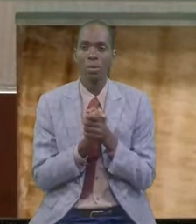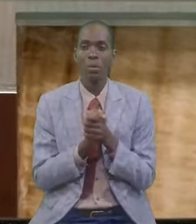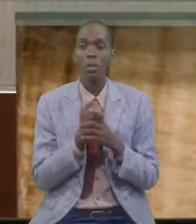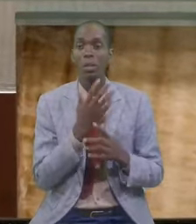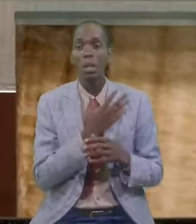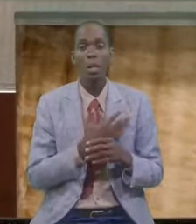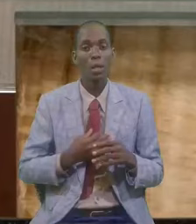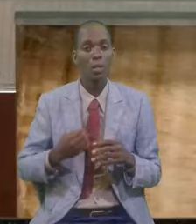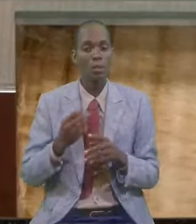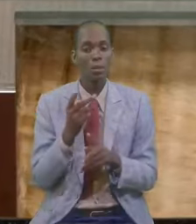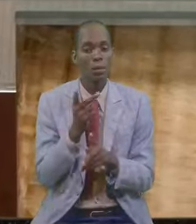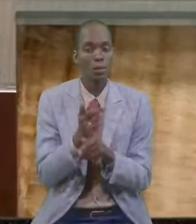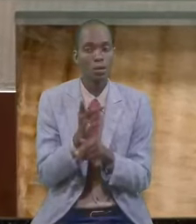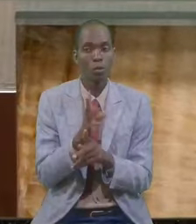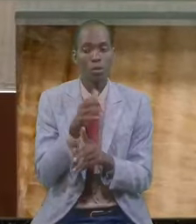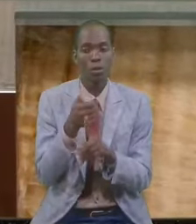Et